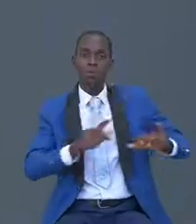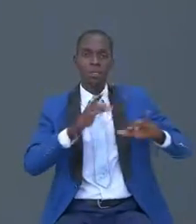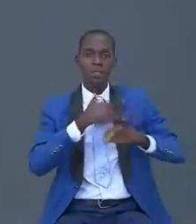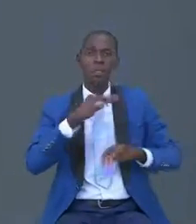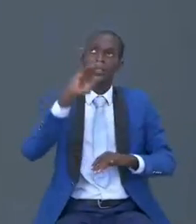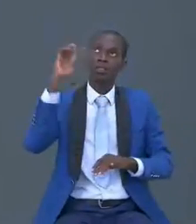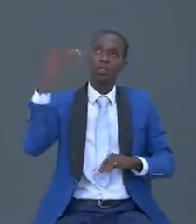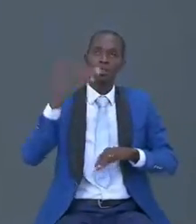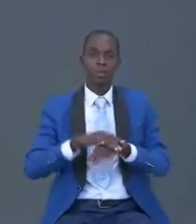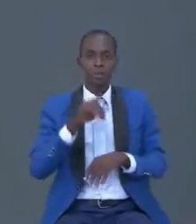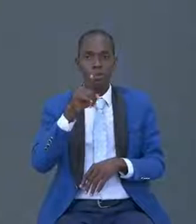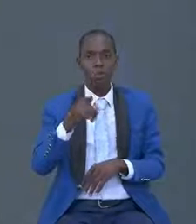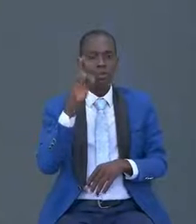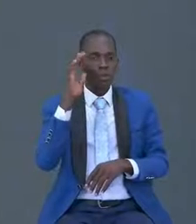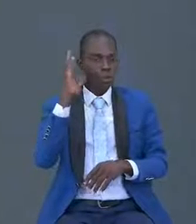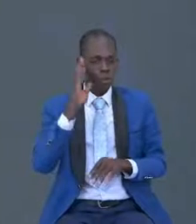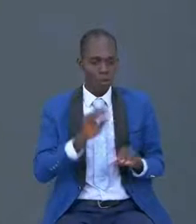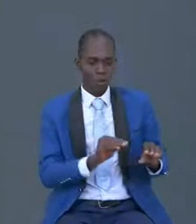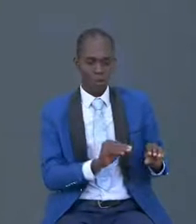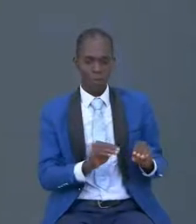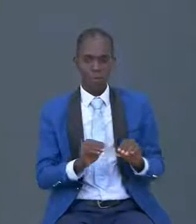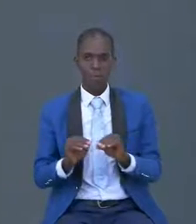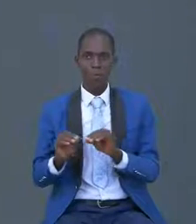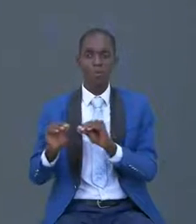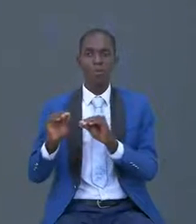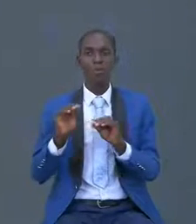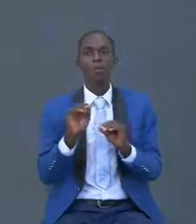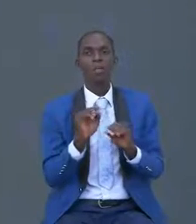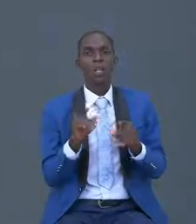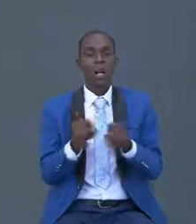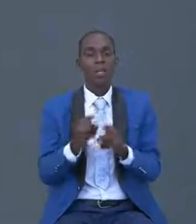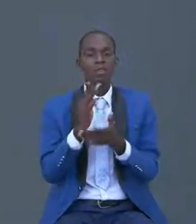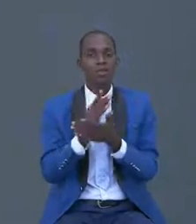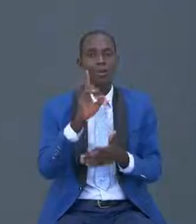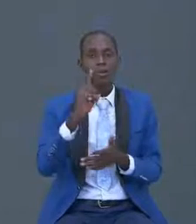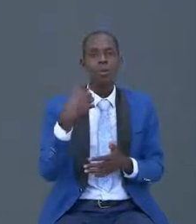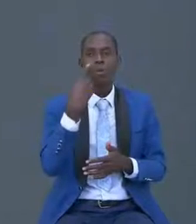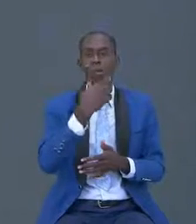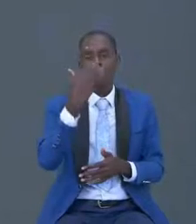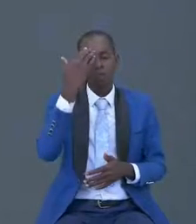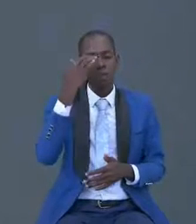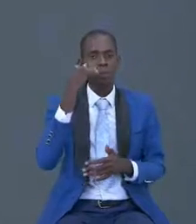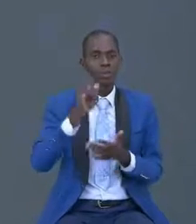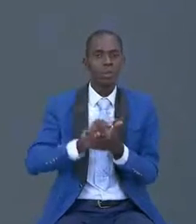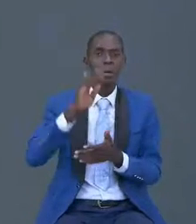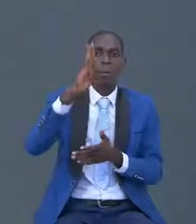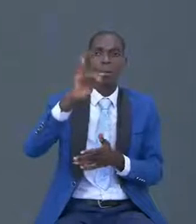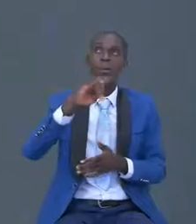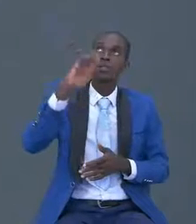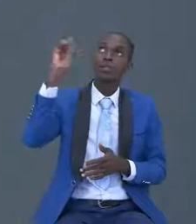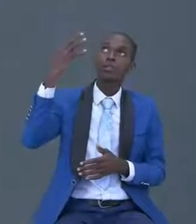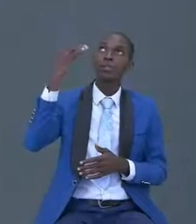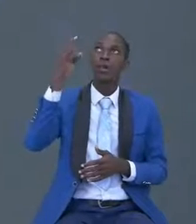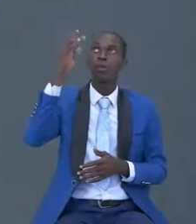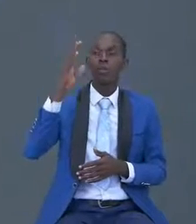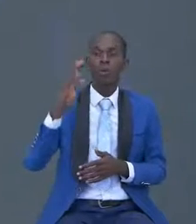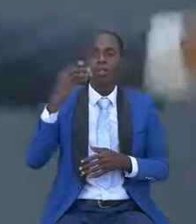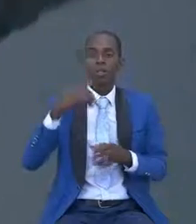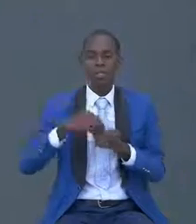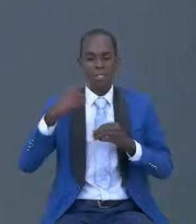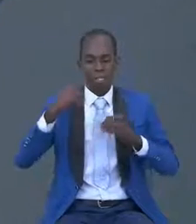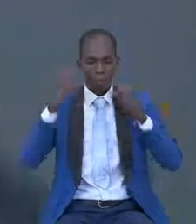toi, tu vas te comporter comme quelqu'un qui sait que par la grâce de Dieu, dans la puissance du